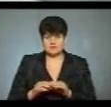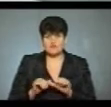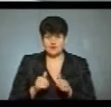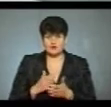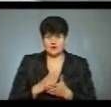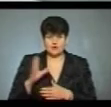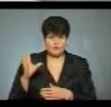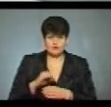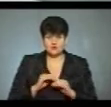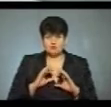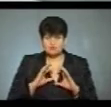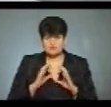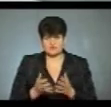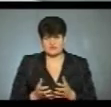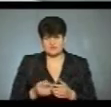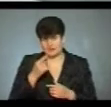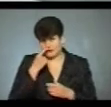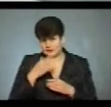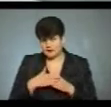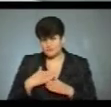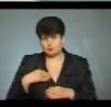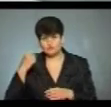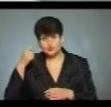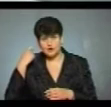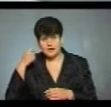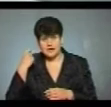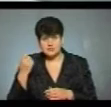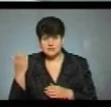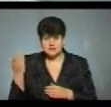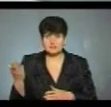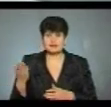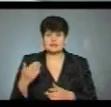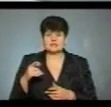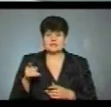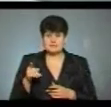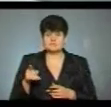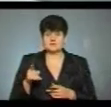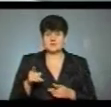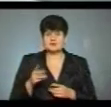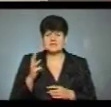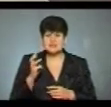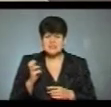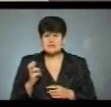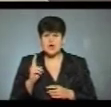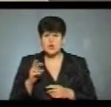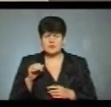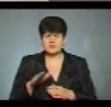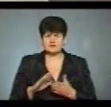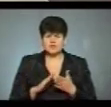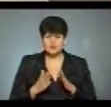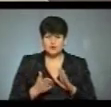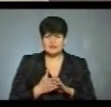у всьому світі. Зовсім недавно я був в Туреччині, профспілка «Тюркметал», яка укладає більше 300 колективних договорів